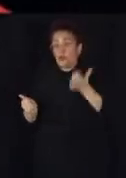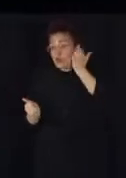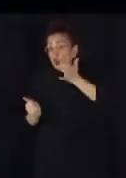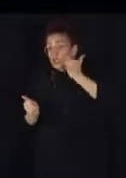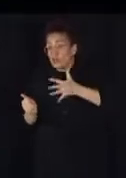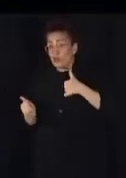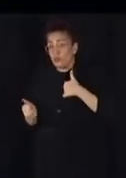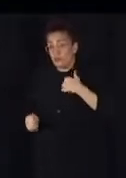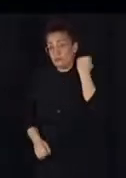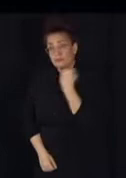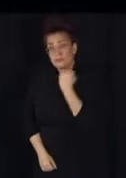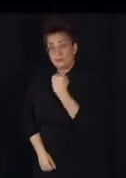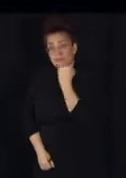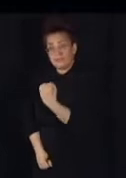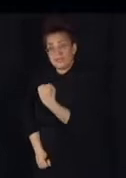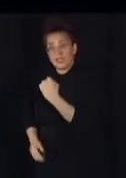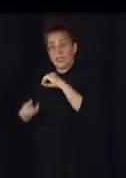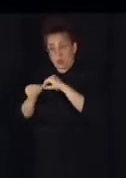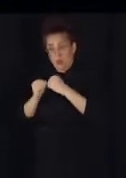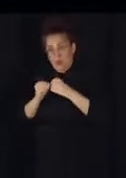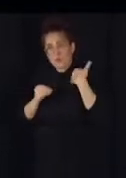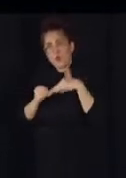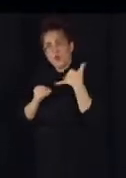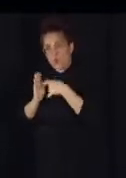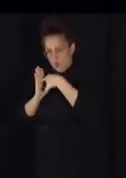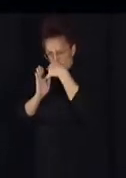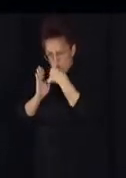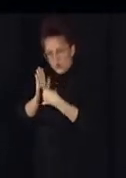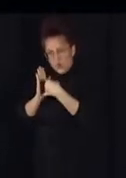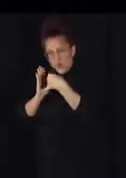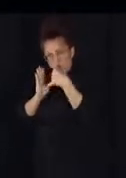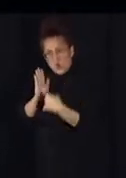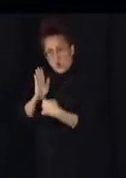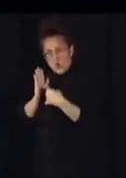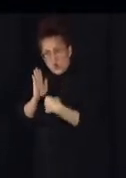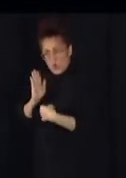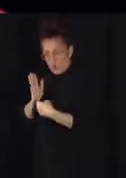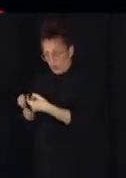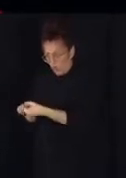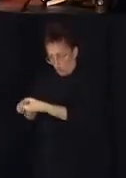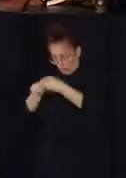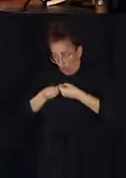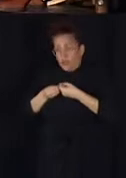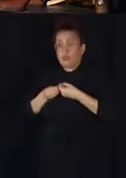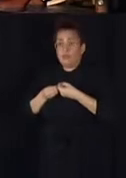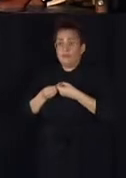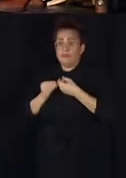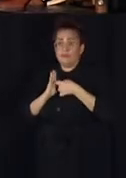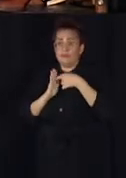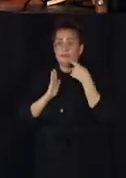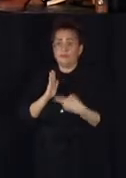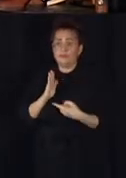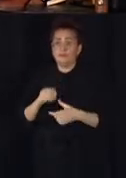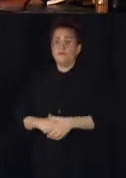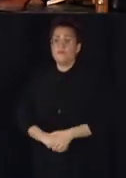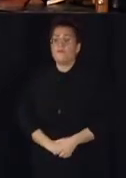déjà à peser de plus en plus sur nous, à agir, à avoir des conséquences.